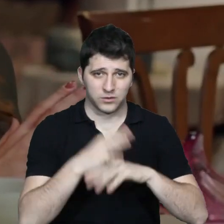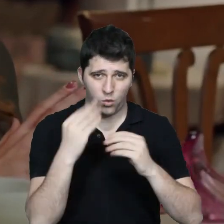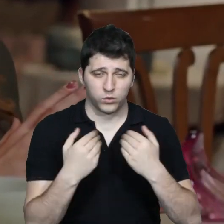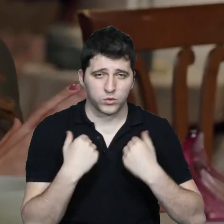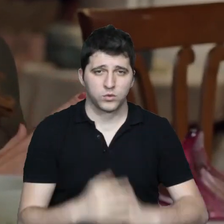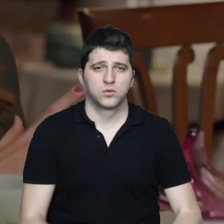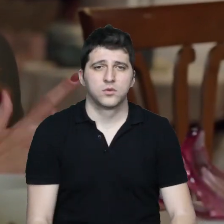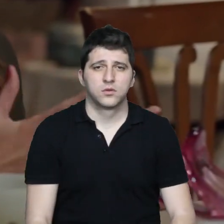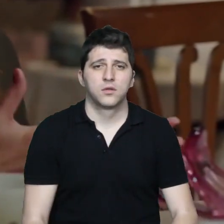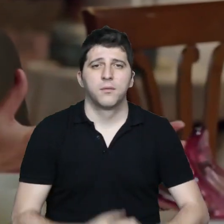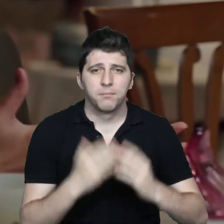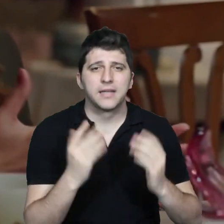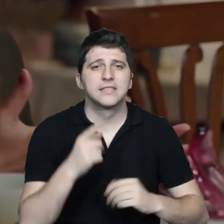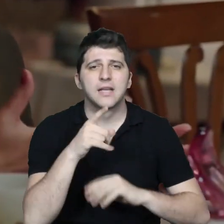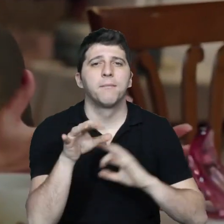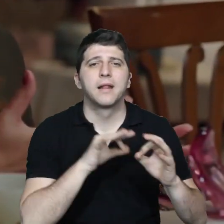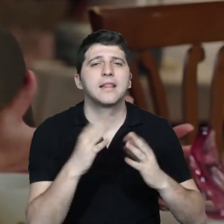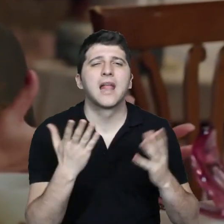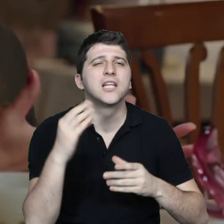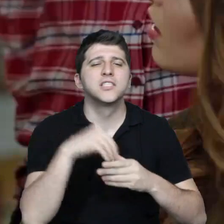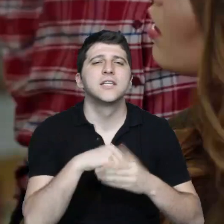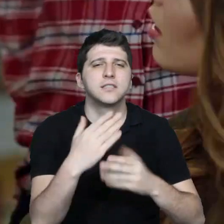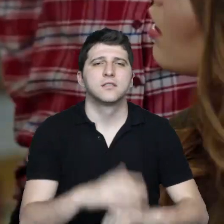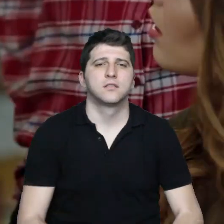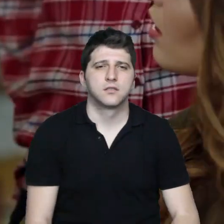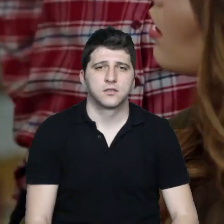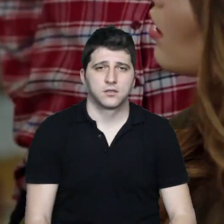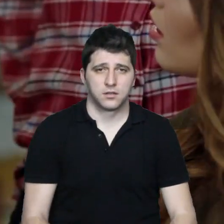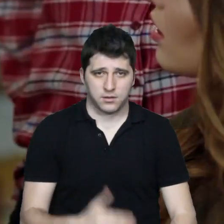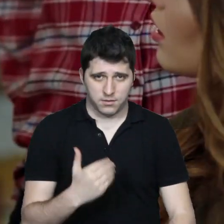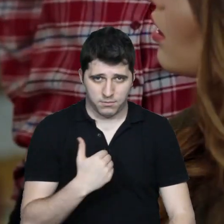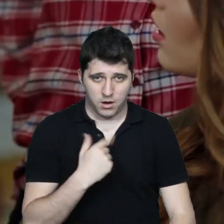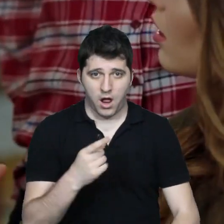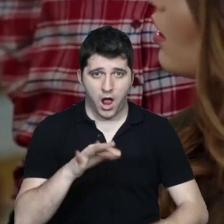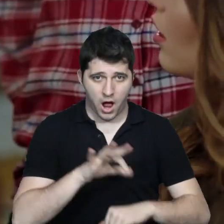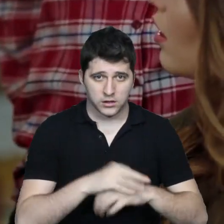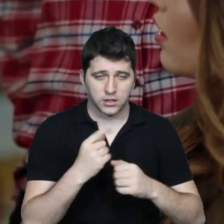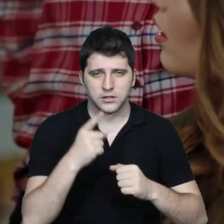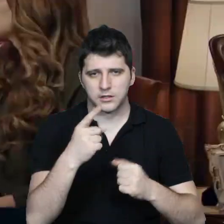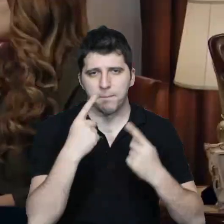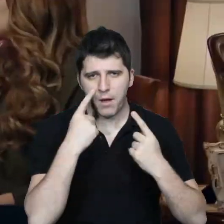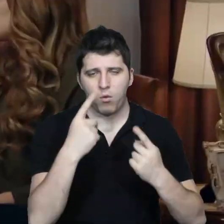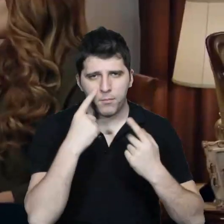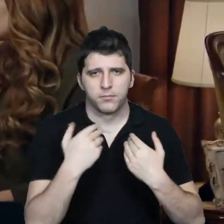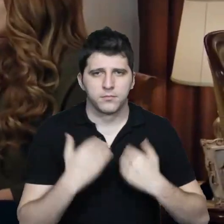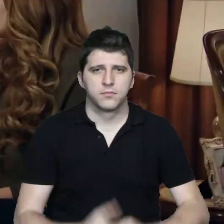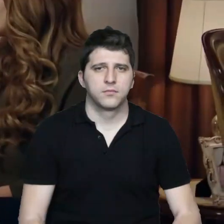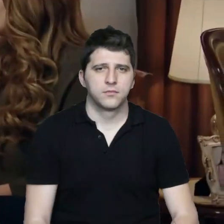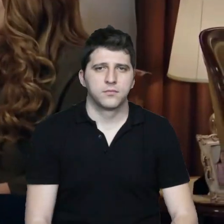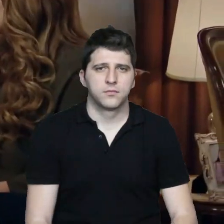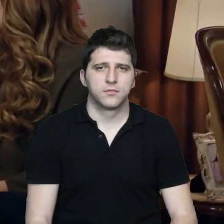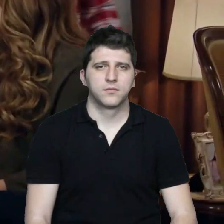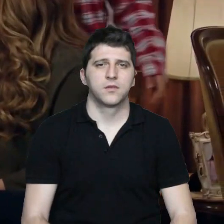oluyoruz. Peki sen bu planın neresindesin abla? Ben şimdi o kadar hasta olunca size bakıyor olacağım.